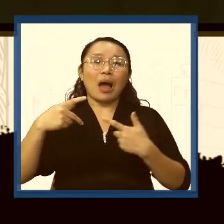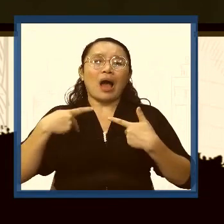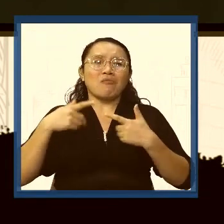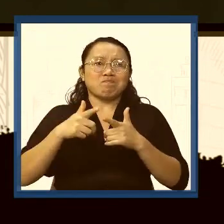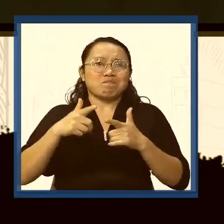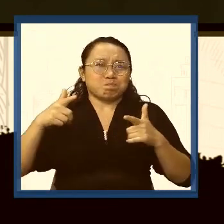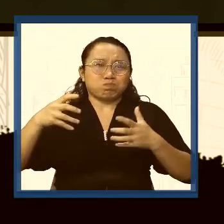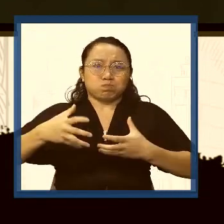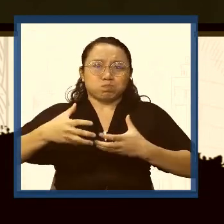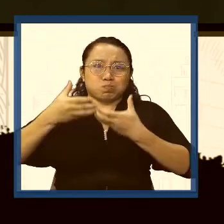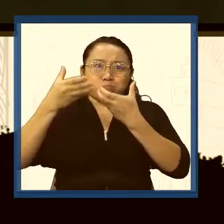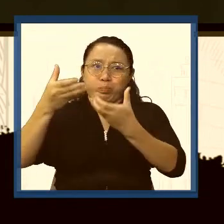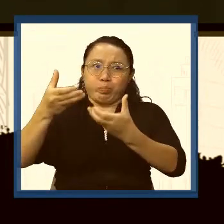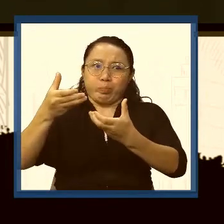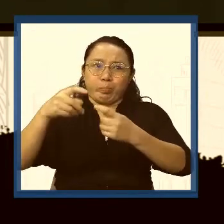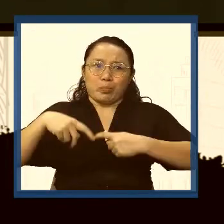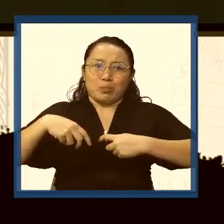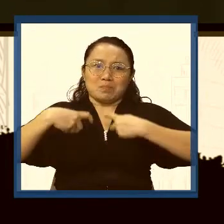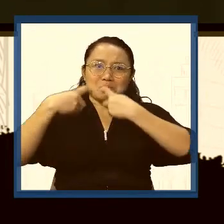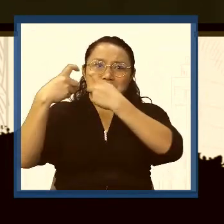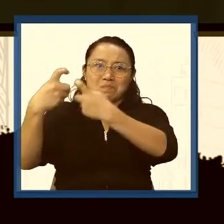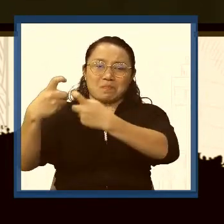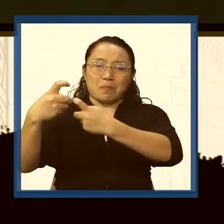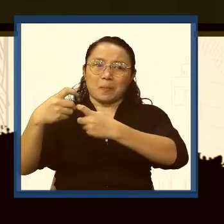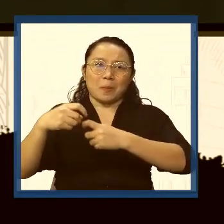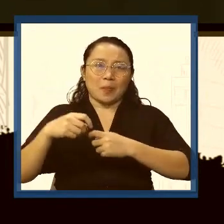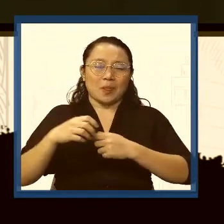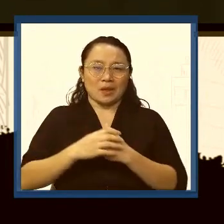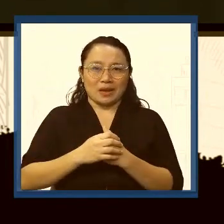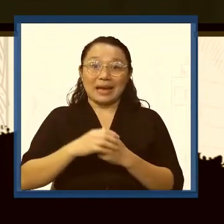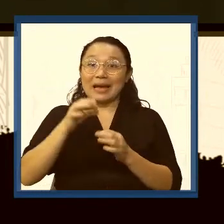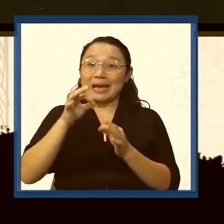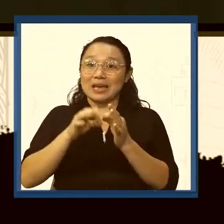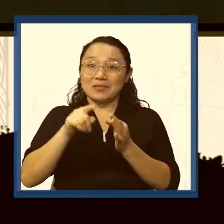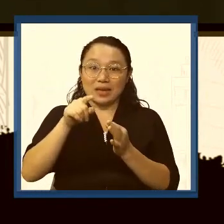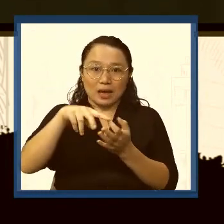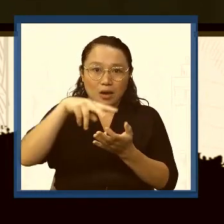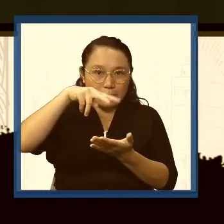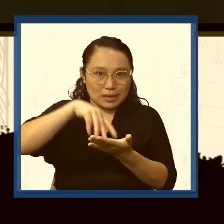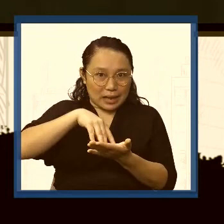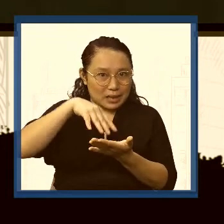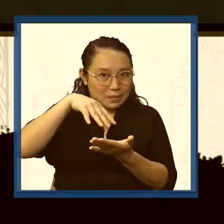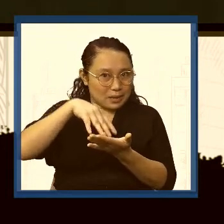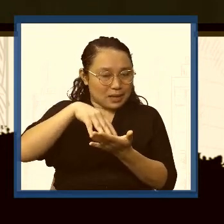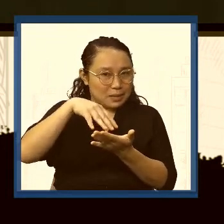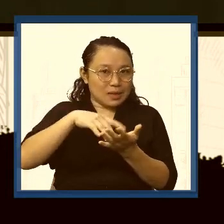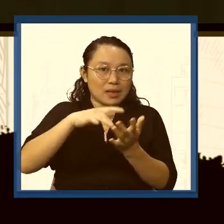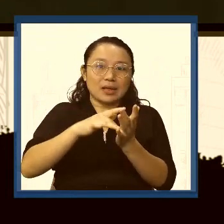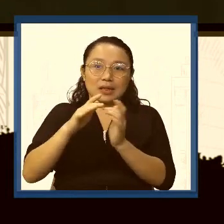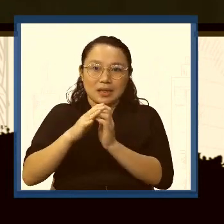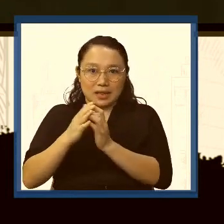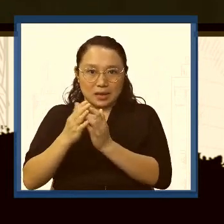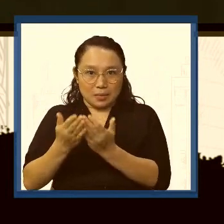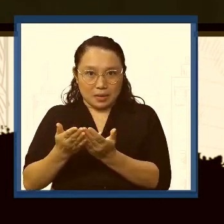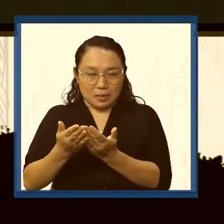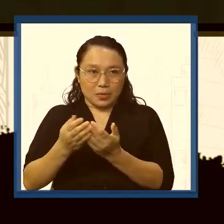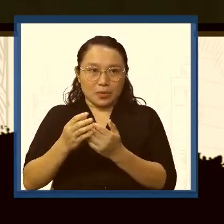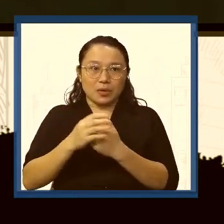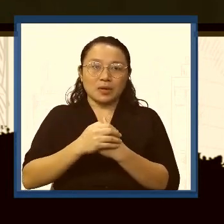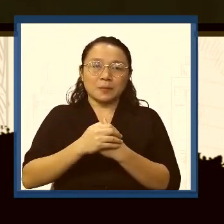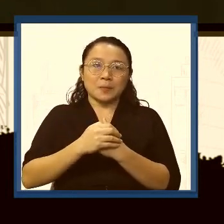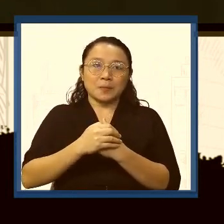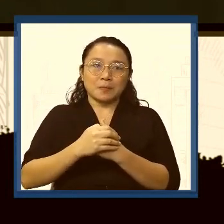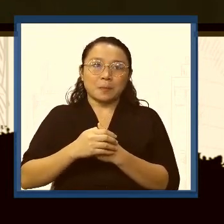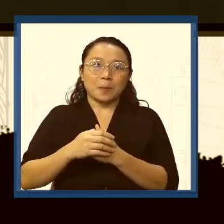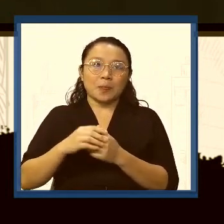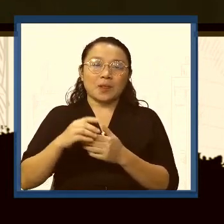reward. Dili kamalkansi. Kung imong tunan kini mao mga kasuguan sa Dios sa balang kasulatan, basa nimo